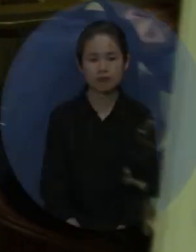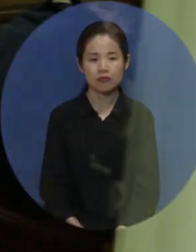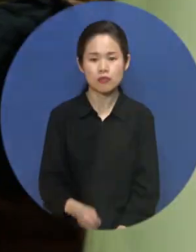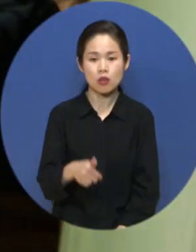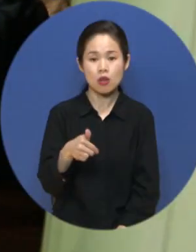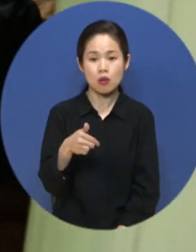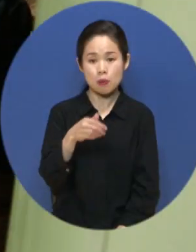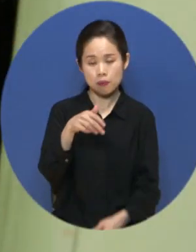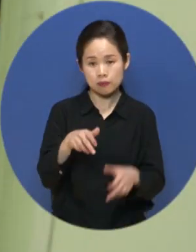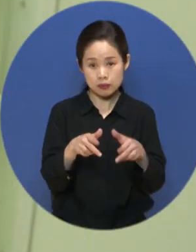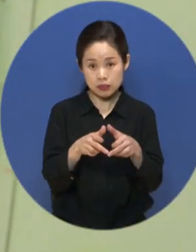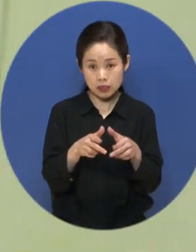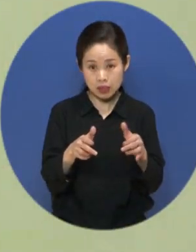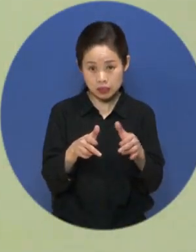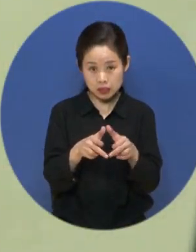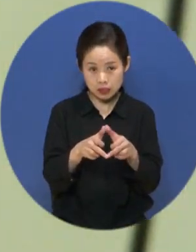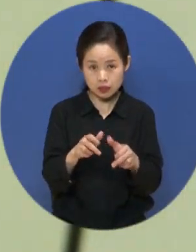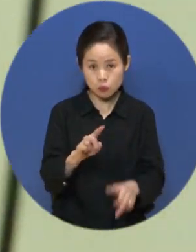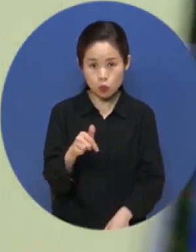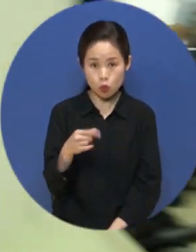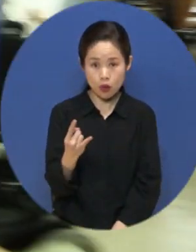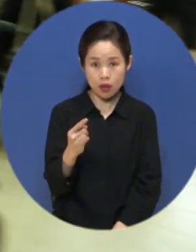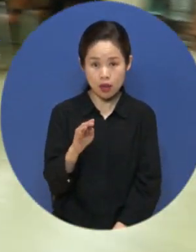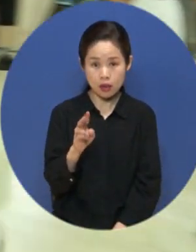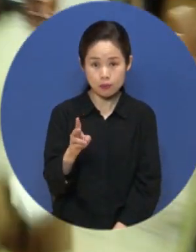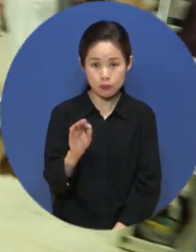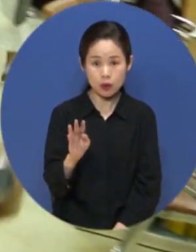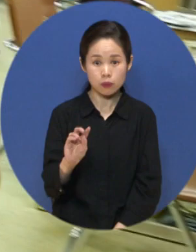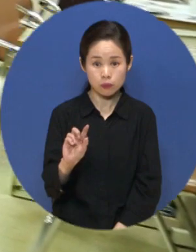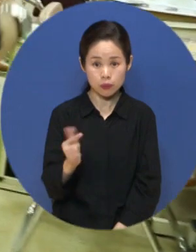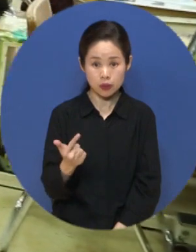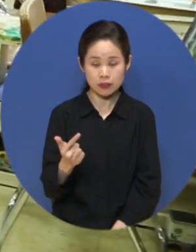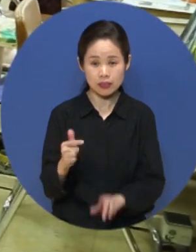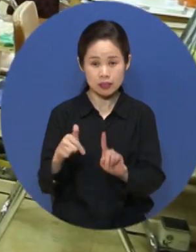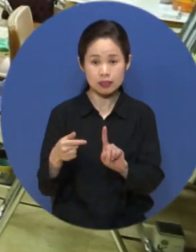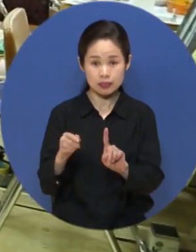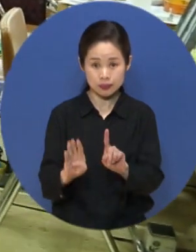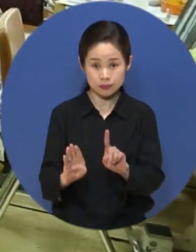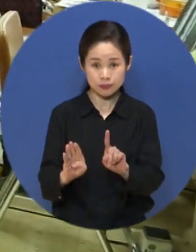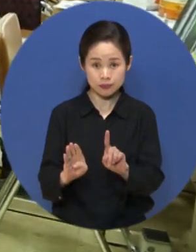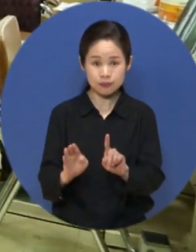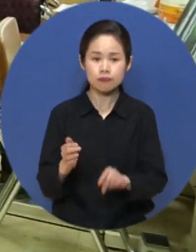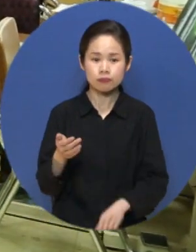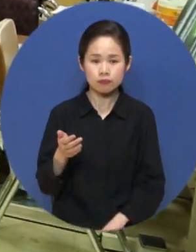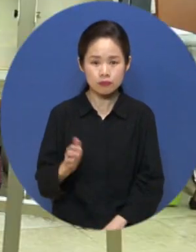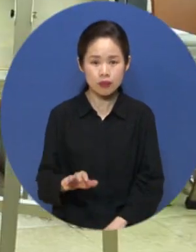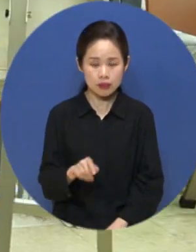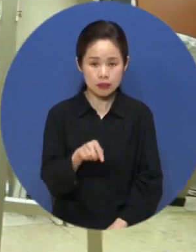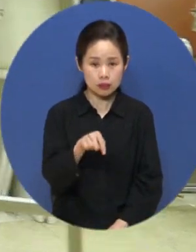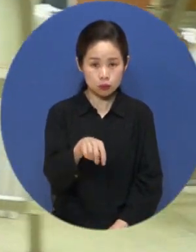뇌병변 1급 장애인이자 화가인 재호 씨는 이곳에서 하루에 많은 시간을 보내고 있습니다.